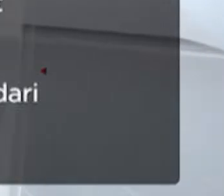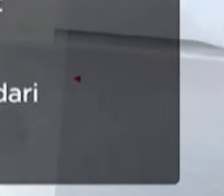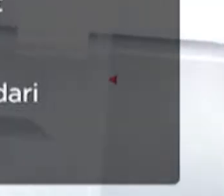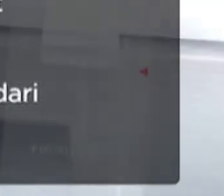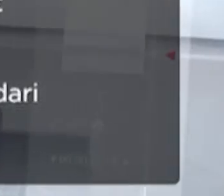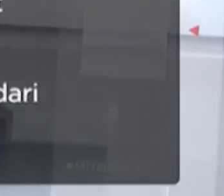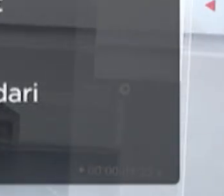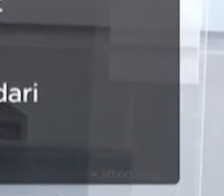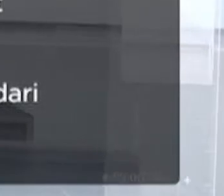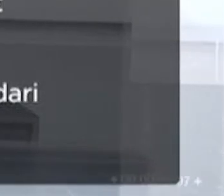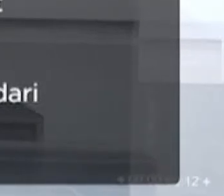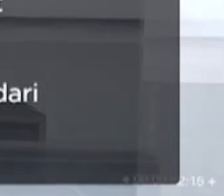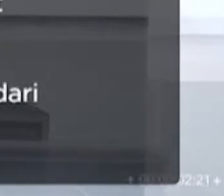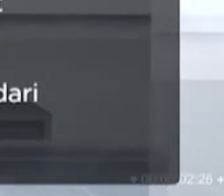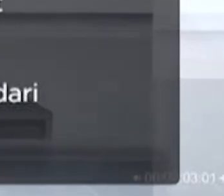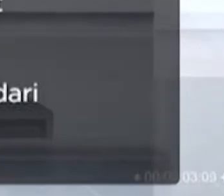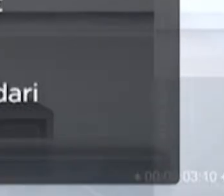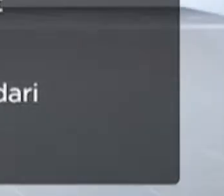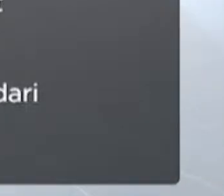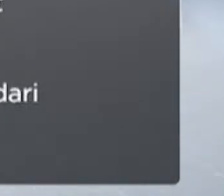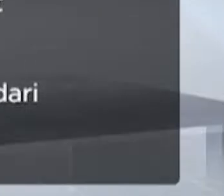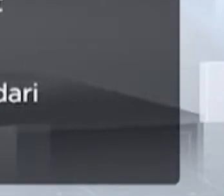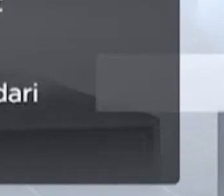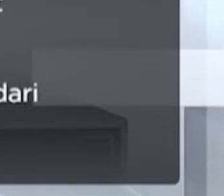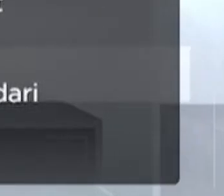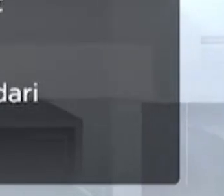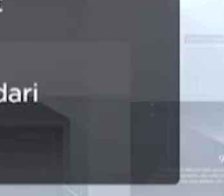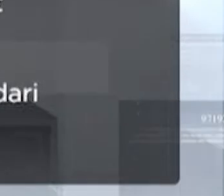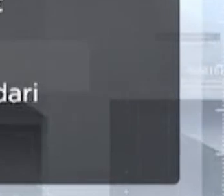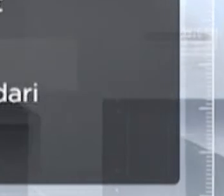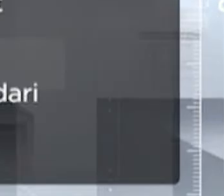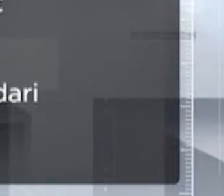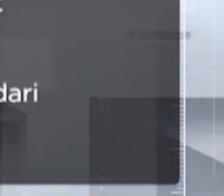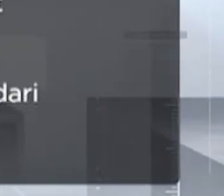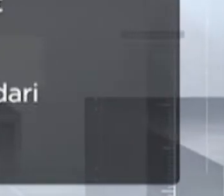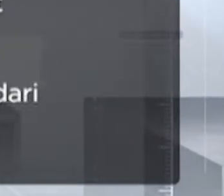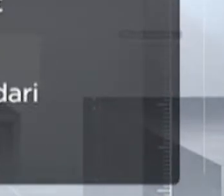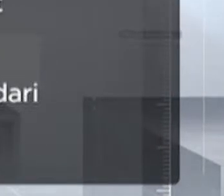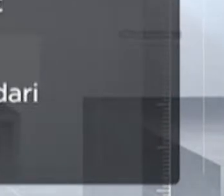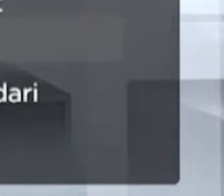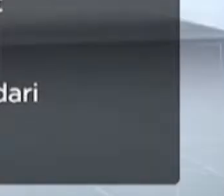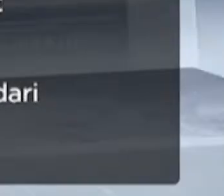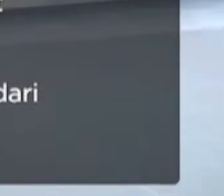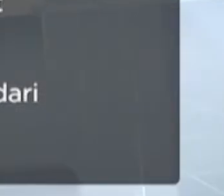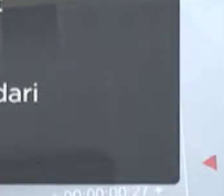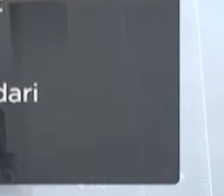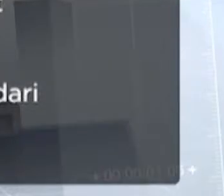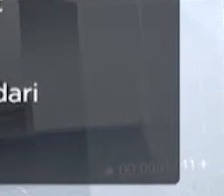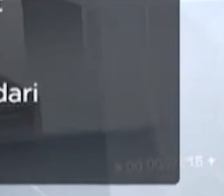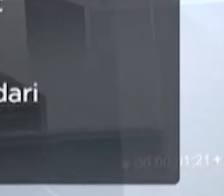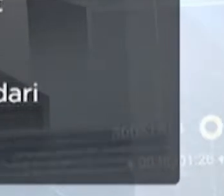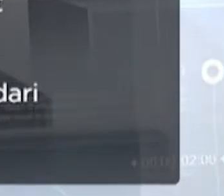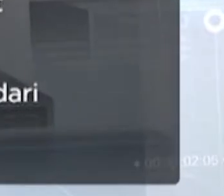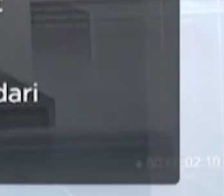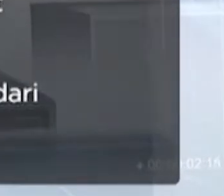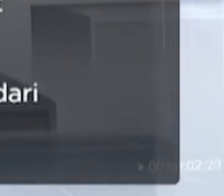Tata tertib dan aturan main dalam pelaksanaan debat publik terbuka putaran ketiga. Tata tertib. Setiap